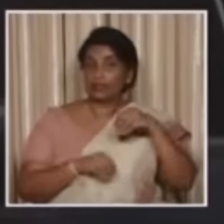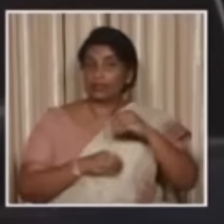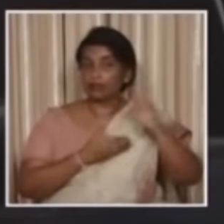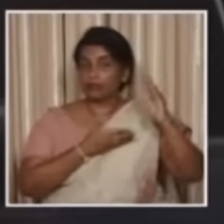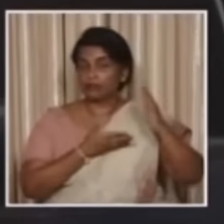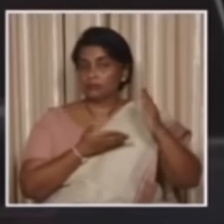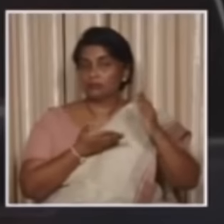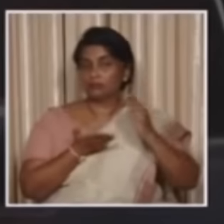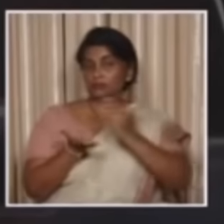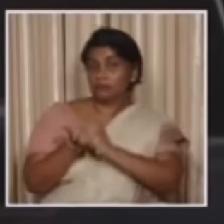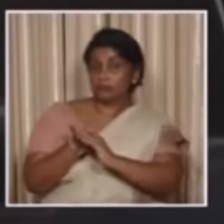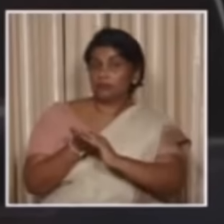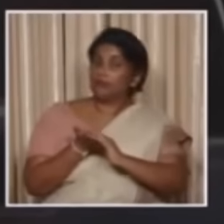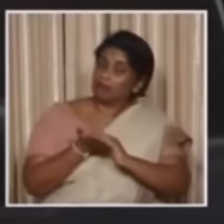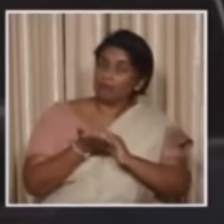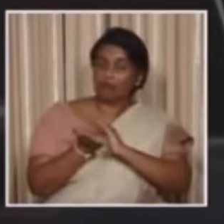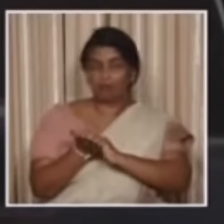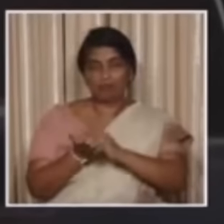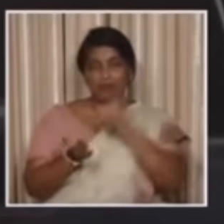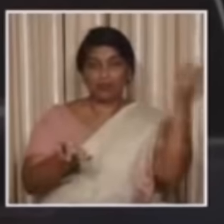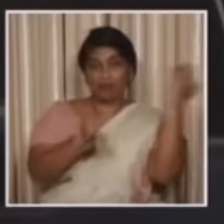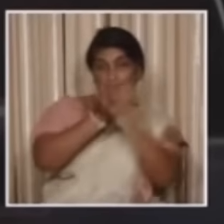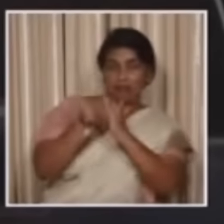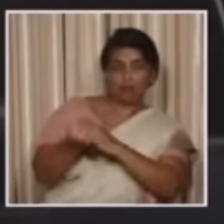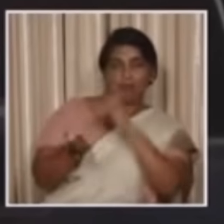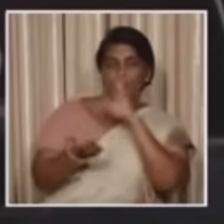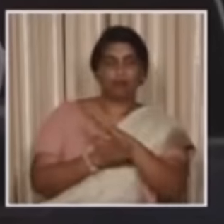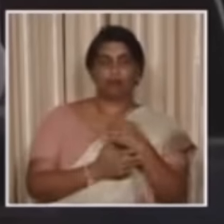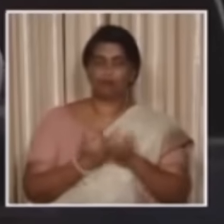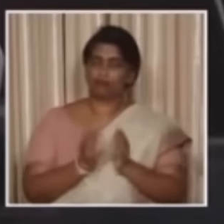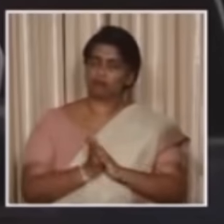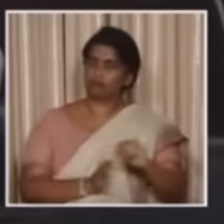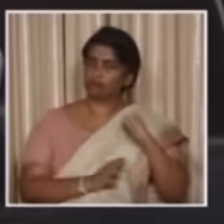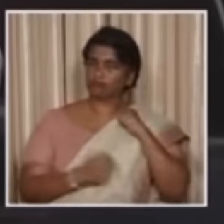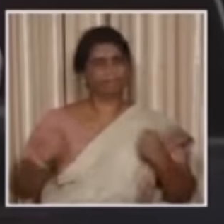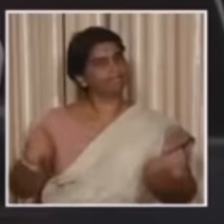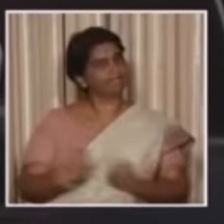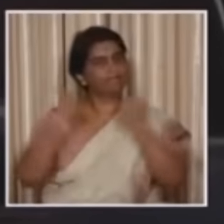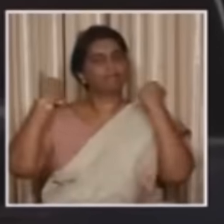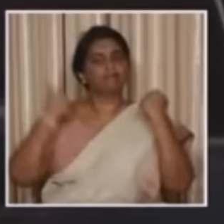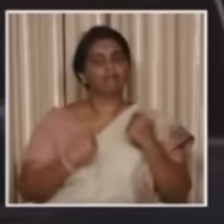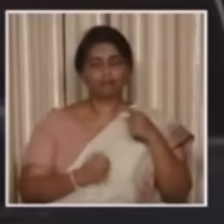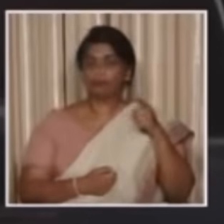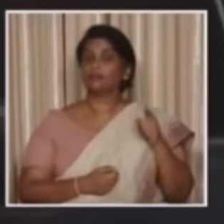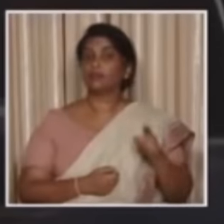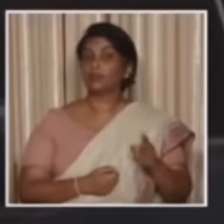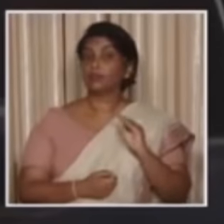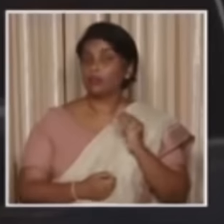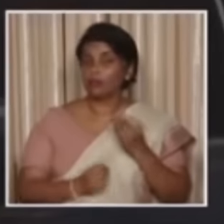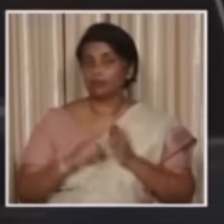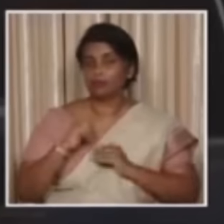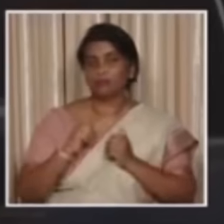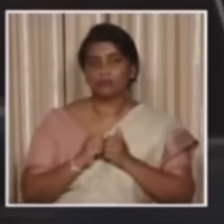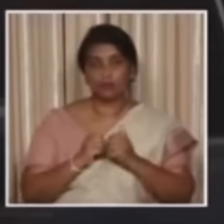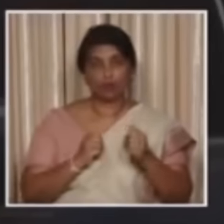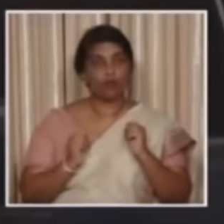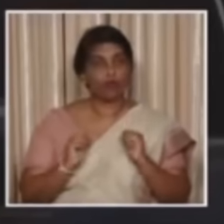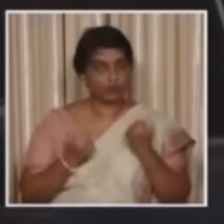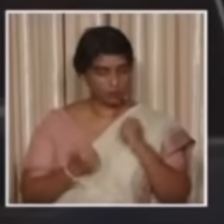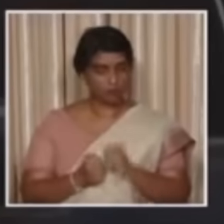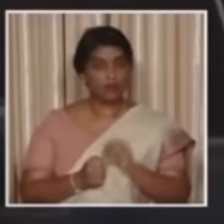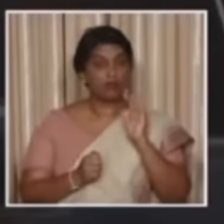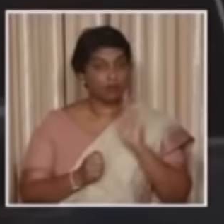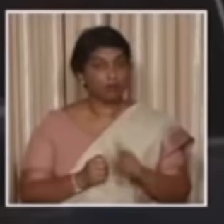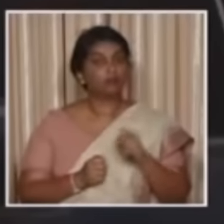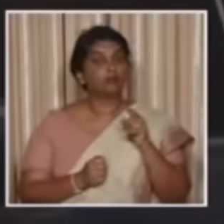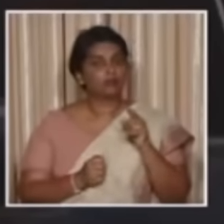රැකවරණ මැද්දේ ආරක්ෂා වෙච්ච එකට බය නැතුව විරුද්ධව හැප්පිලා ඔබතුමා යම් කාර්යභාරයක් කරන්න උත්සාහ දරනු හැබැයි